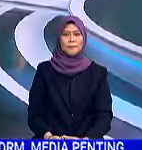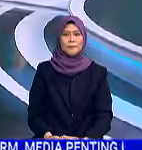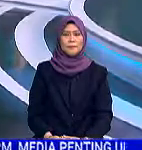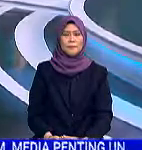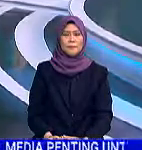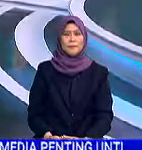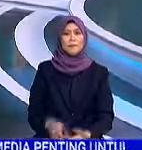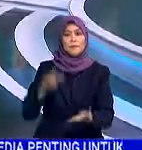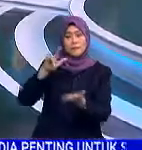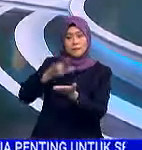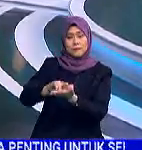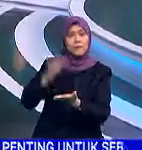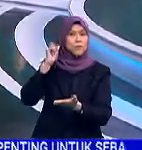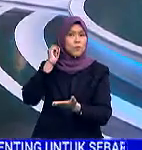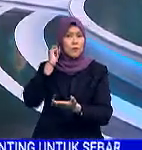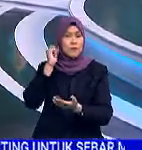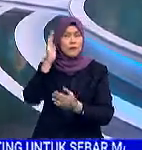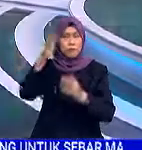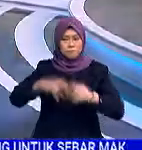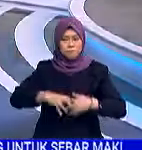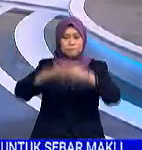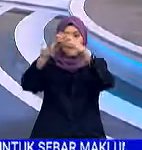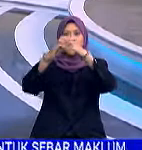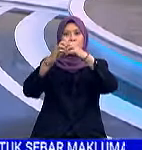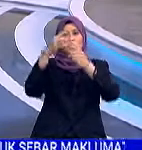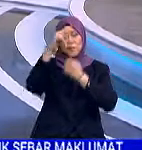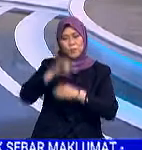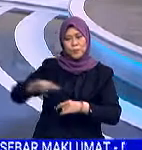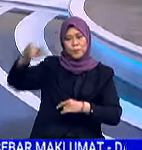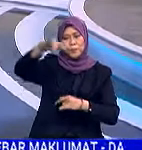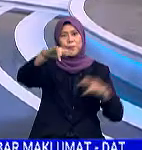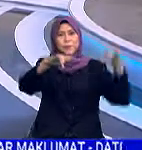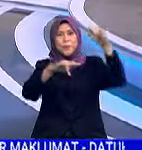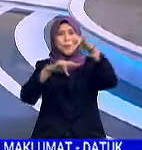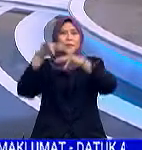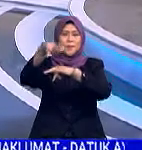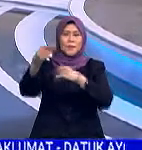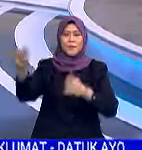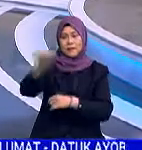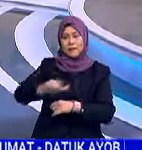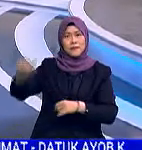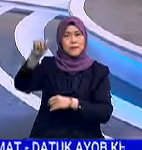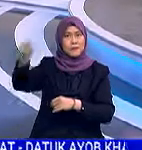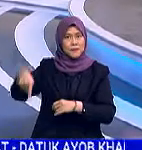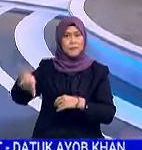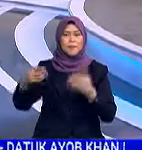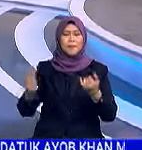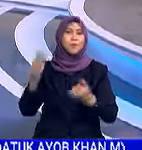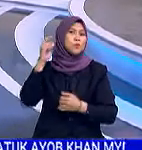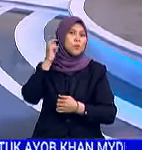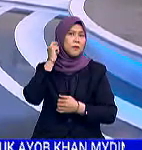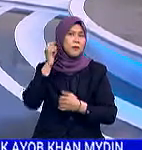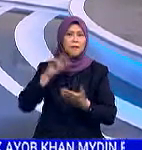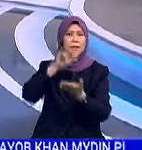lapangan terbang Subang akan dibangunkan menjadi hak penerbangan dan Aero angkasa bagi Rantau Asia Pasifik menerusi Subang Airport